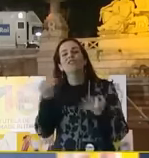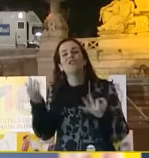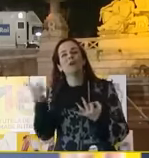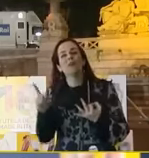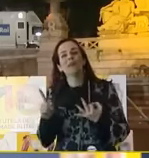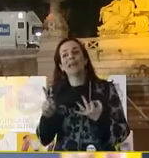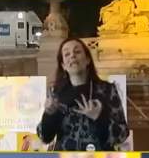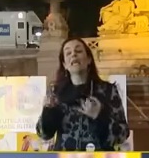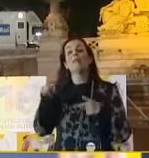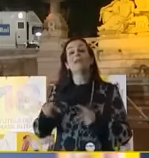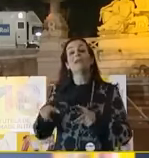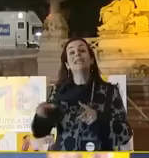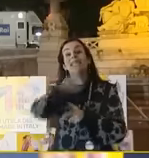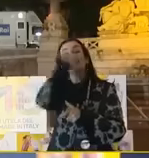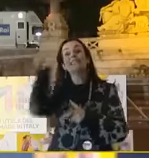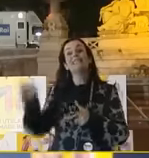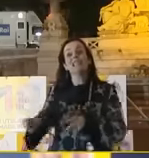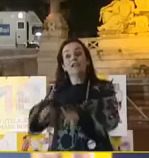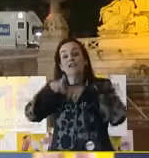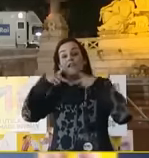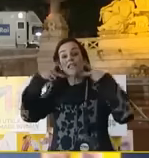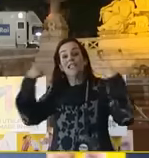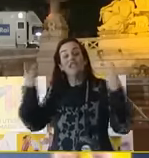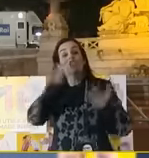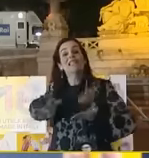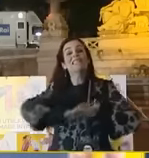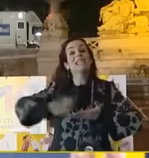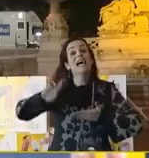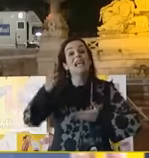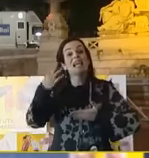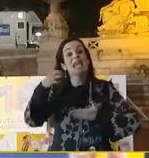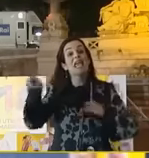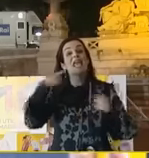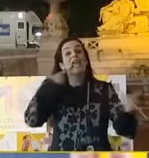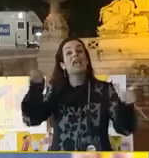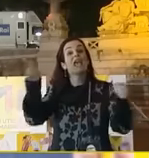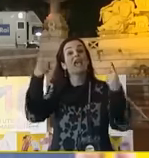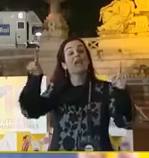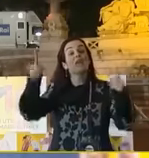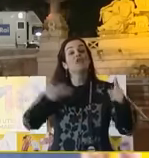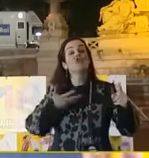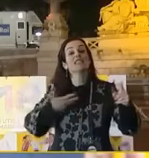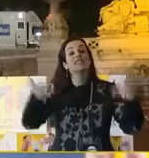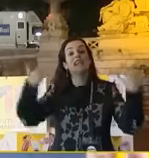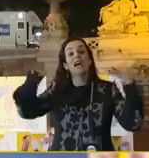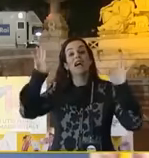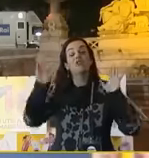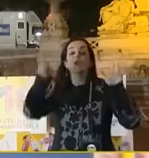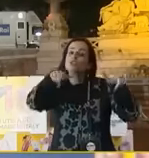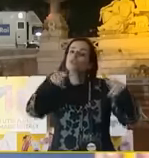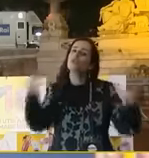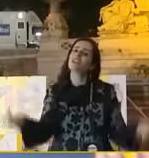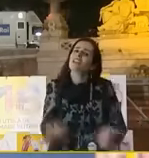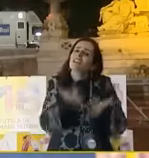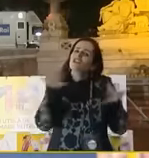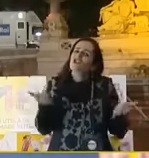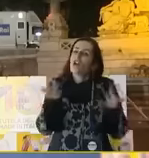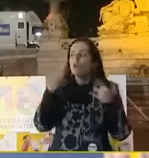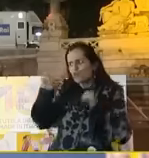giuro. Io gli ho detto, cioè, no, sì, leggero. Io, assolutamente sì, stai tranquillo Fabio.